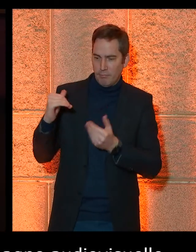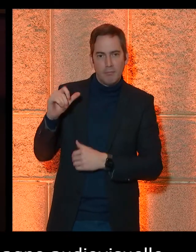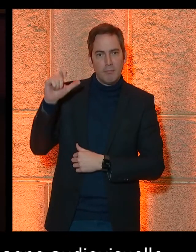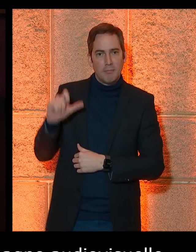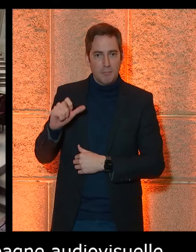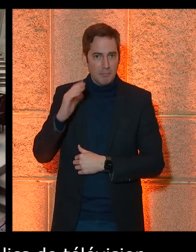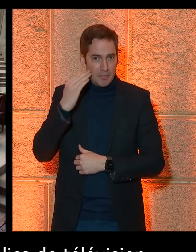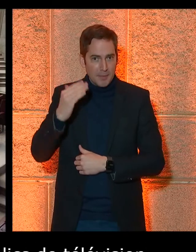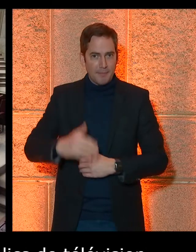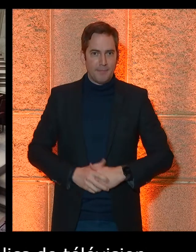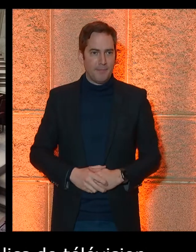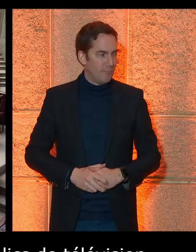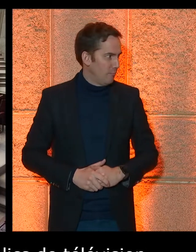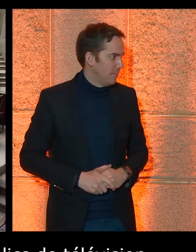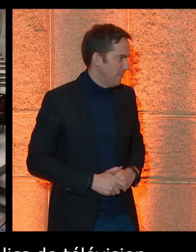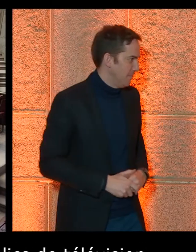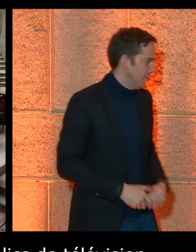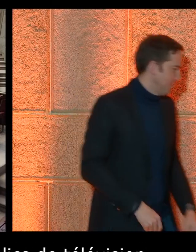parole à Nicolas Cizel.